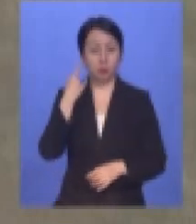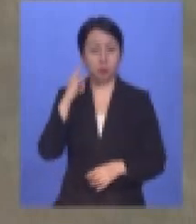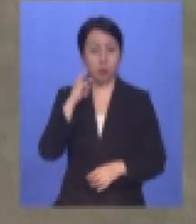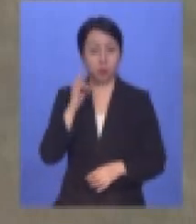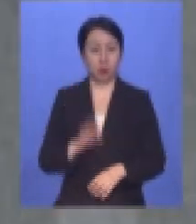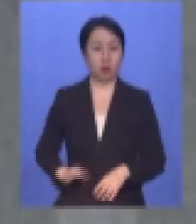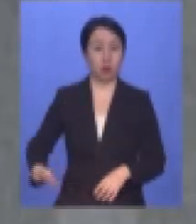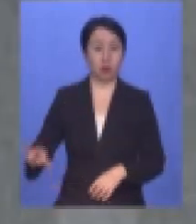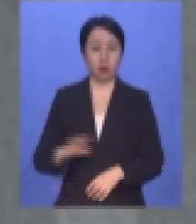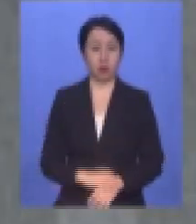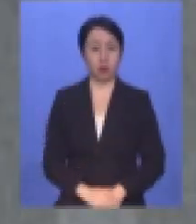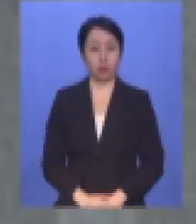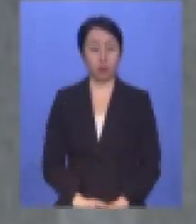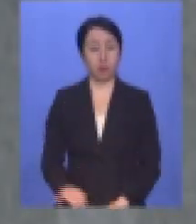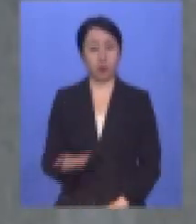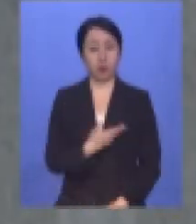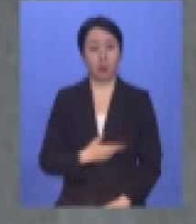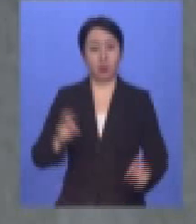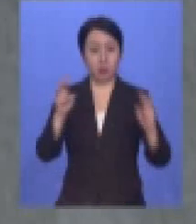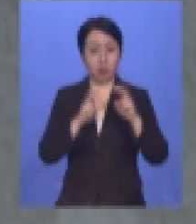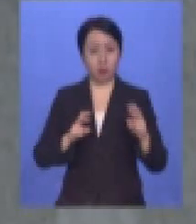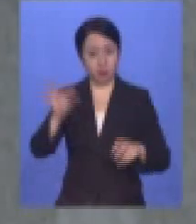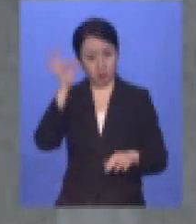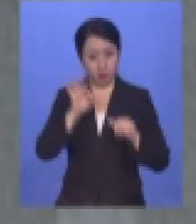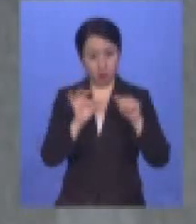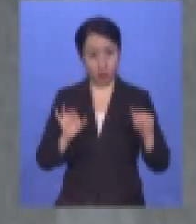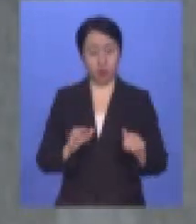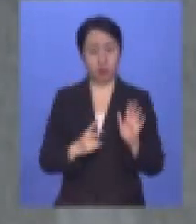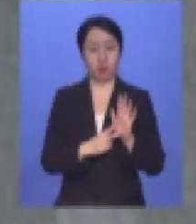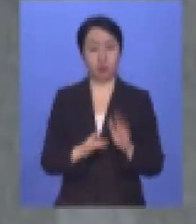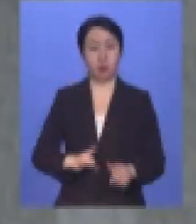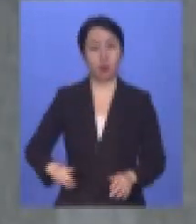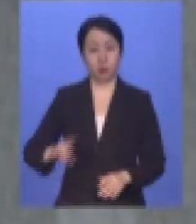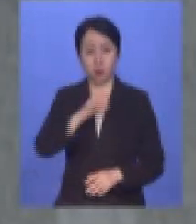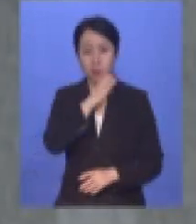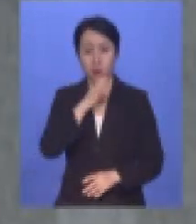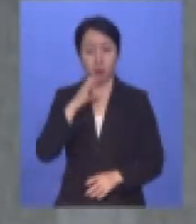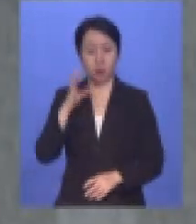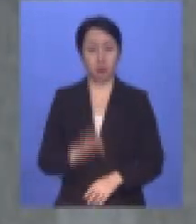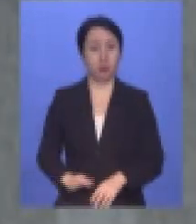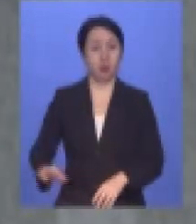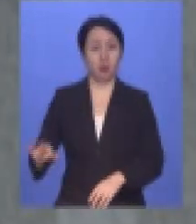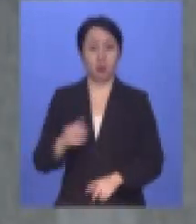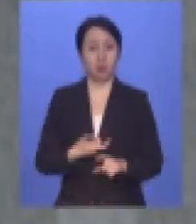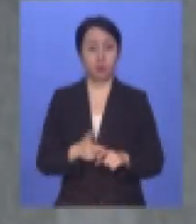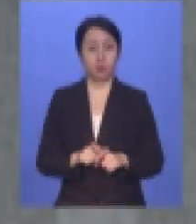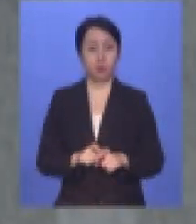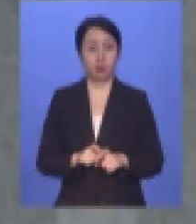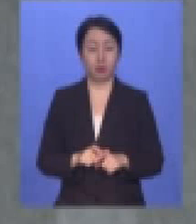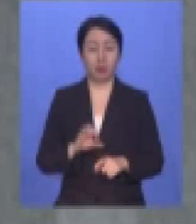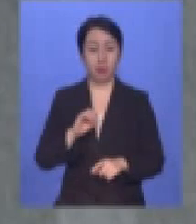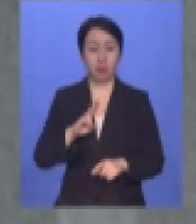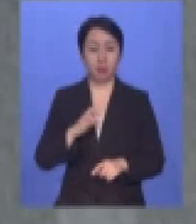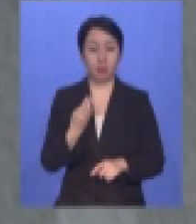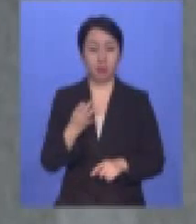Павлодарской областях. Мы исследовали памятники в 7 районах Северо-Казахстанской области. Это